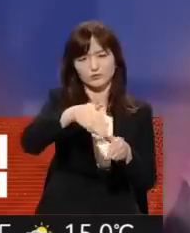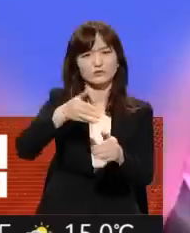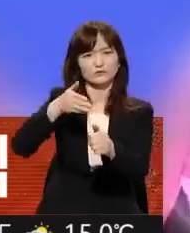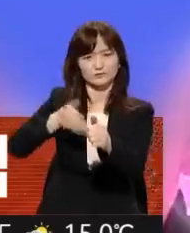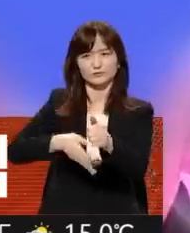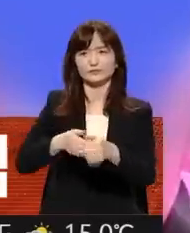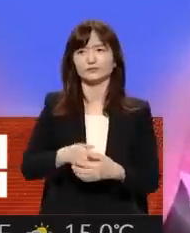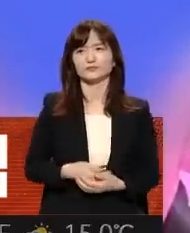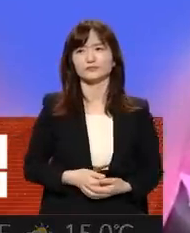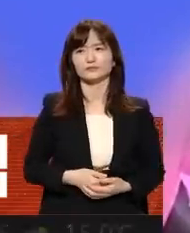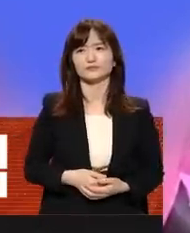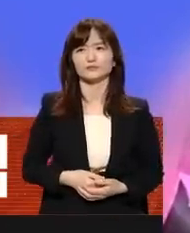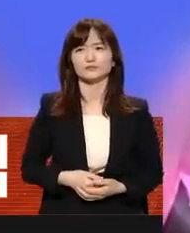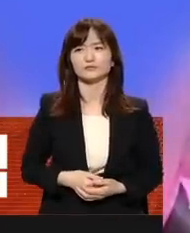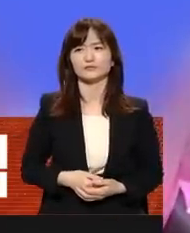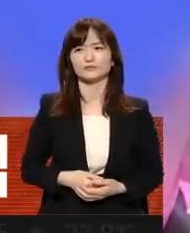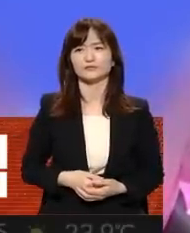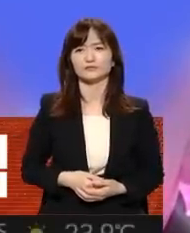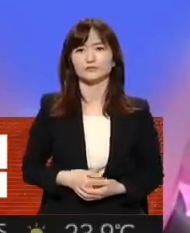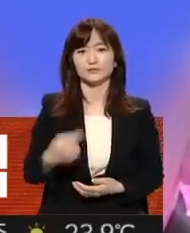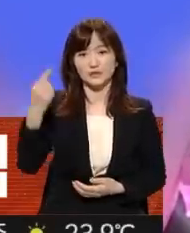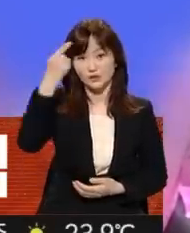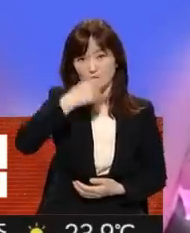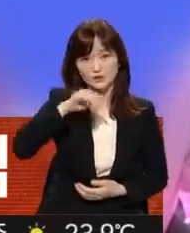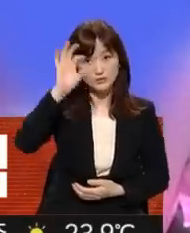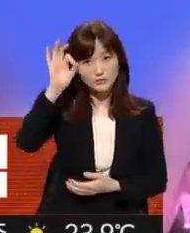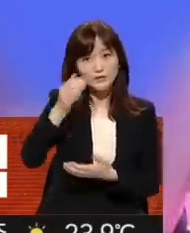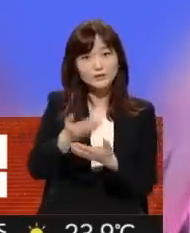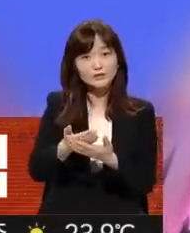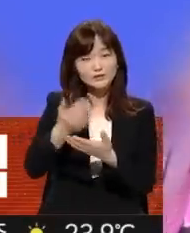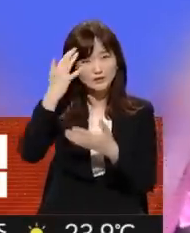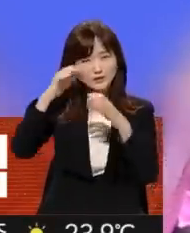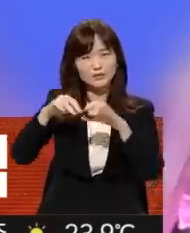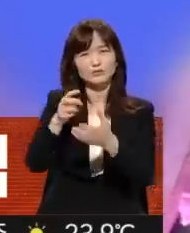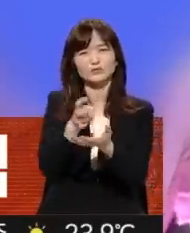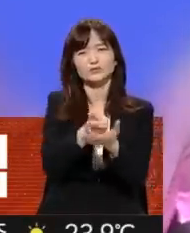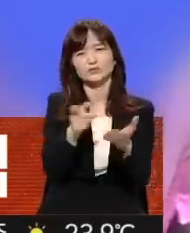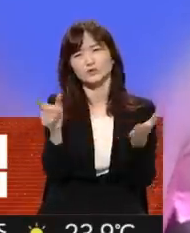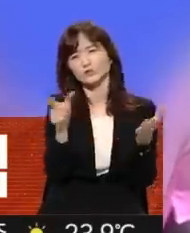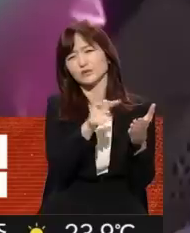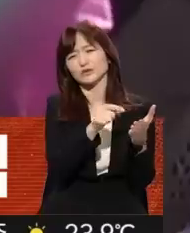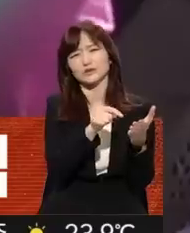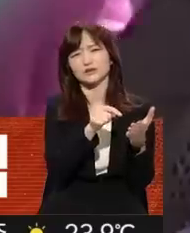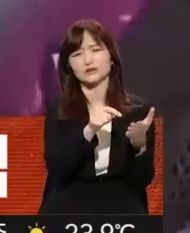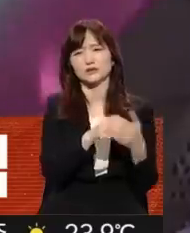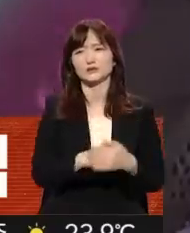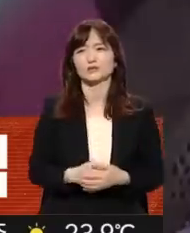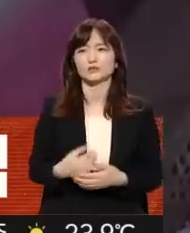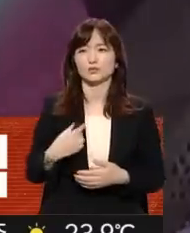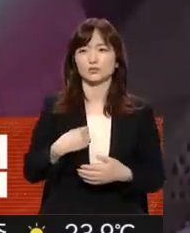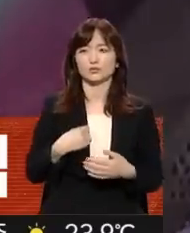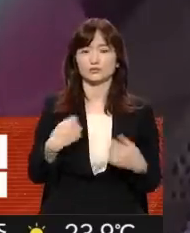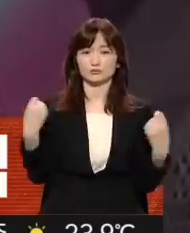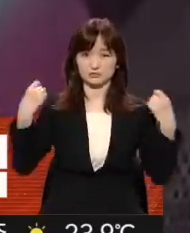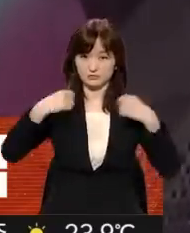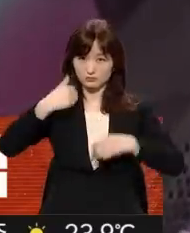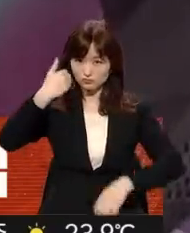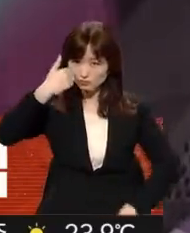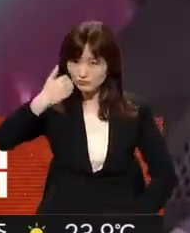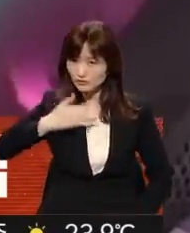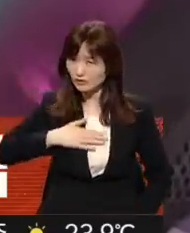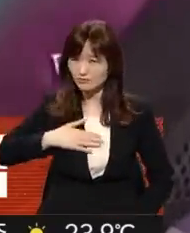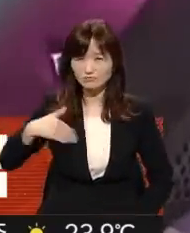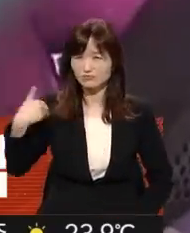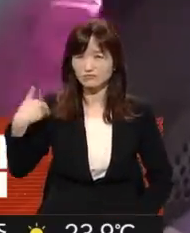자, 정말 제가 얼굴 한번 봐주십시오 하고 싶은데 우리나라 법이 아시잖아요. 자, 옷차림만 봐서 누군지 압니까? 박